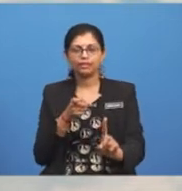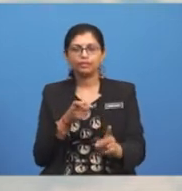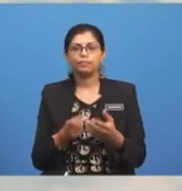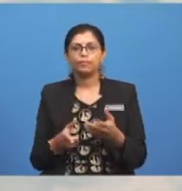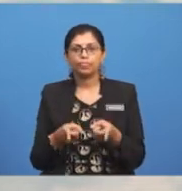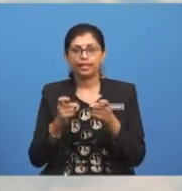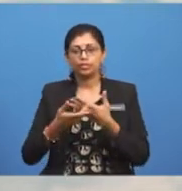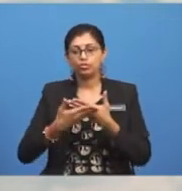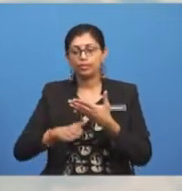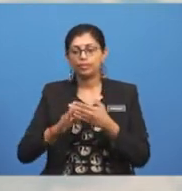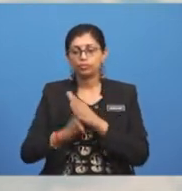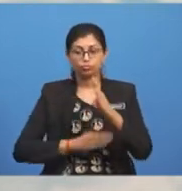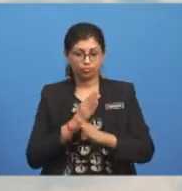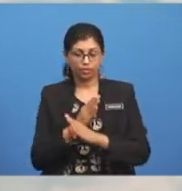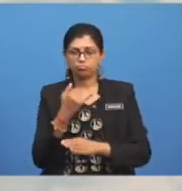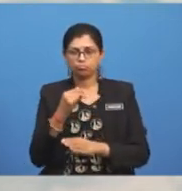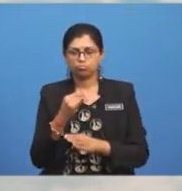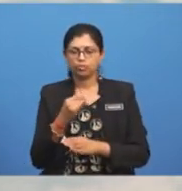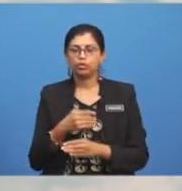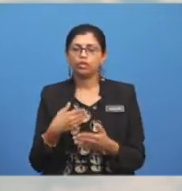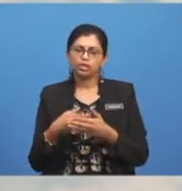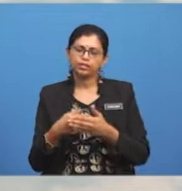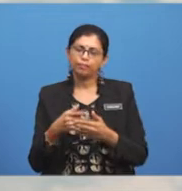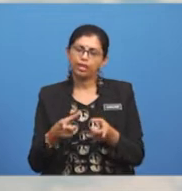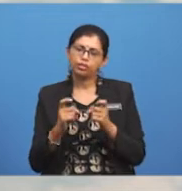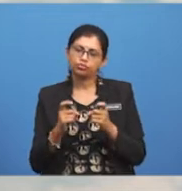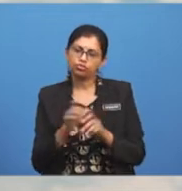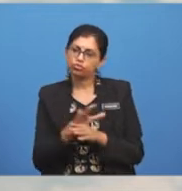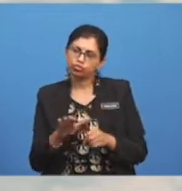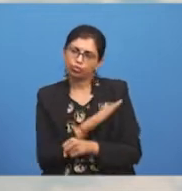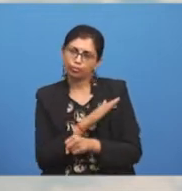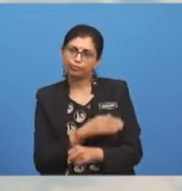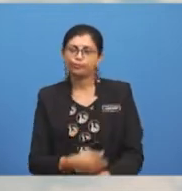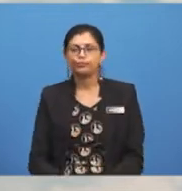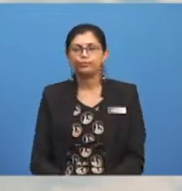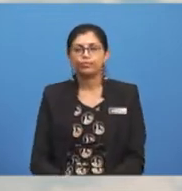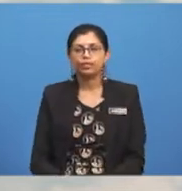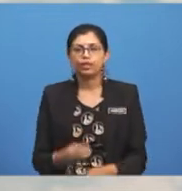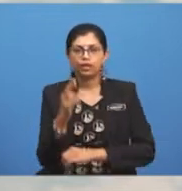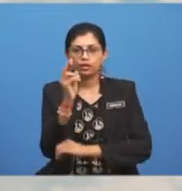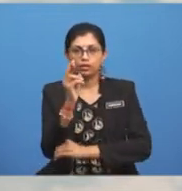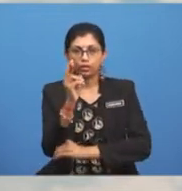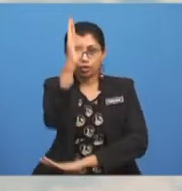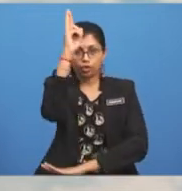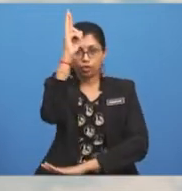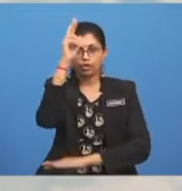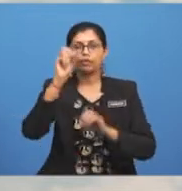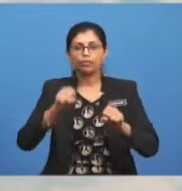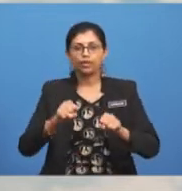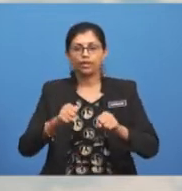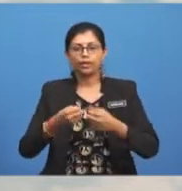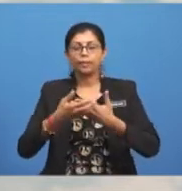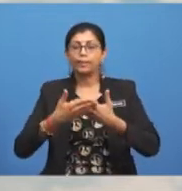bumi. Ha, bagaimana pula dengan roket ya murid-murid? Ya, roket boleh melepasi atmosfera